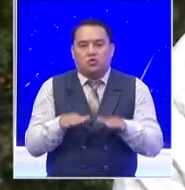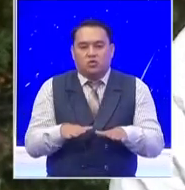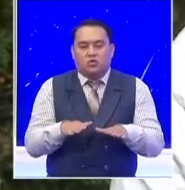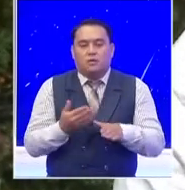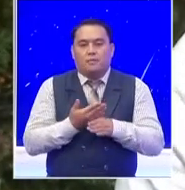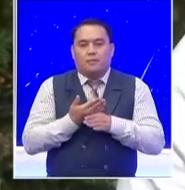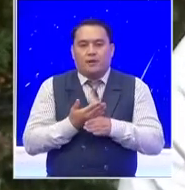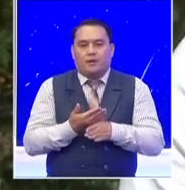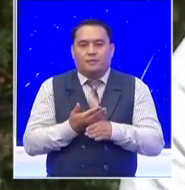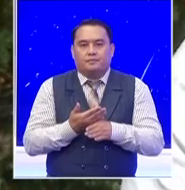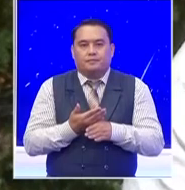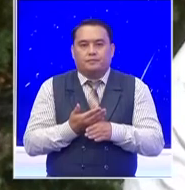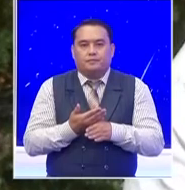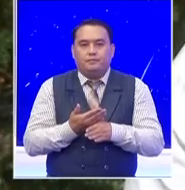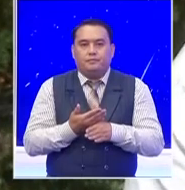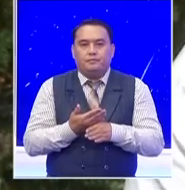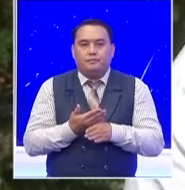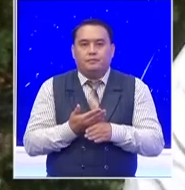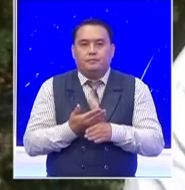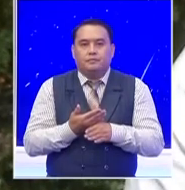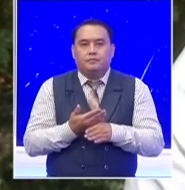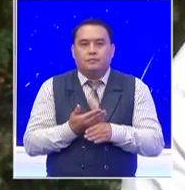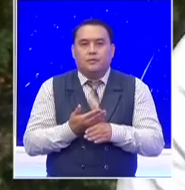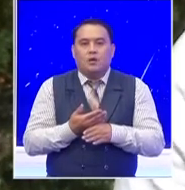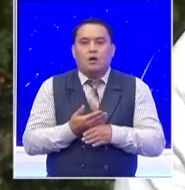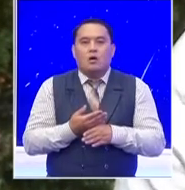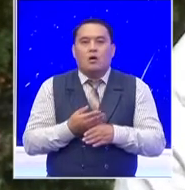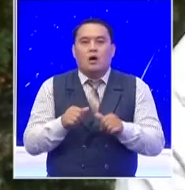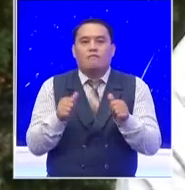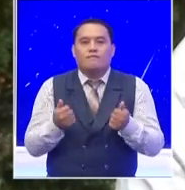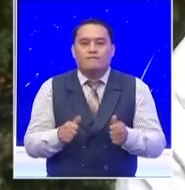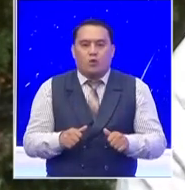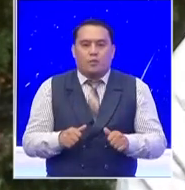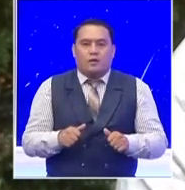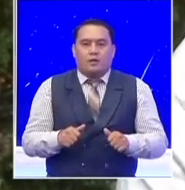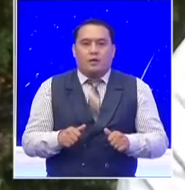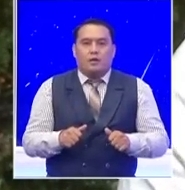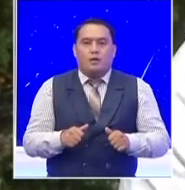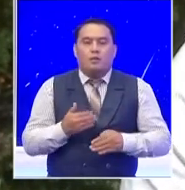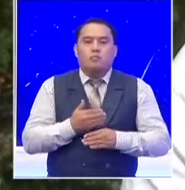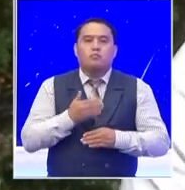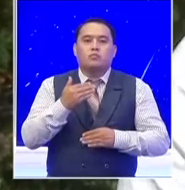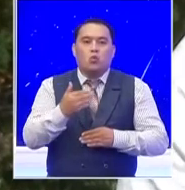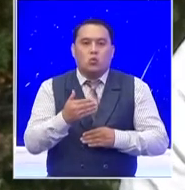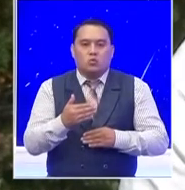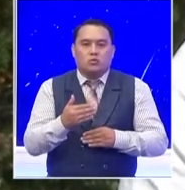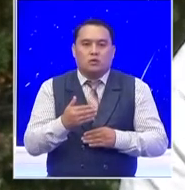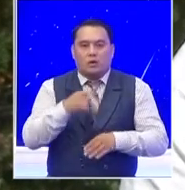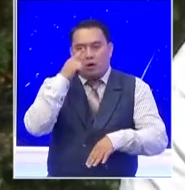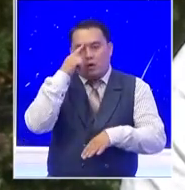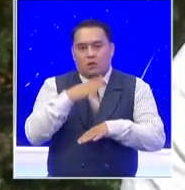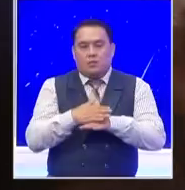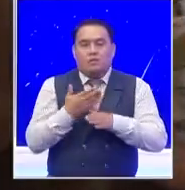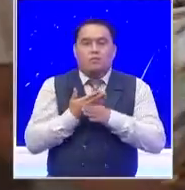что не может оформить опекунство. После этой передачи и все вот это акимат